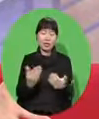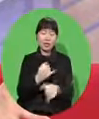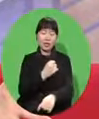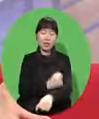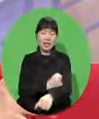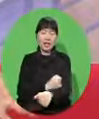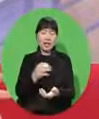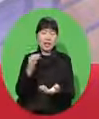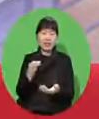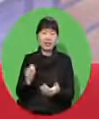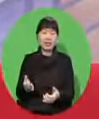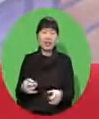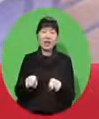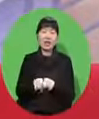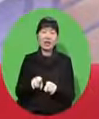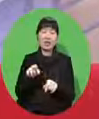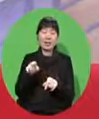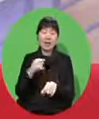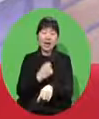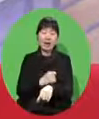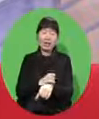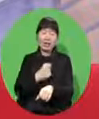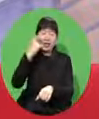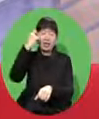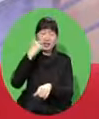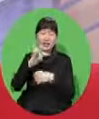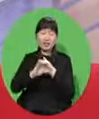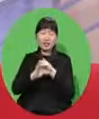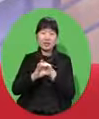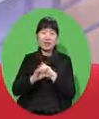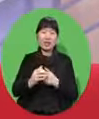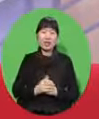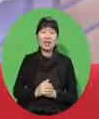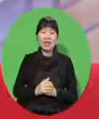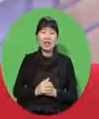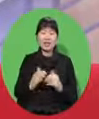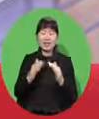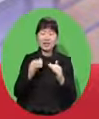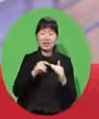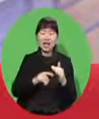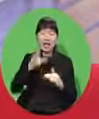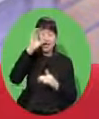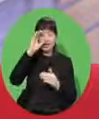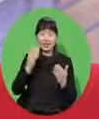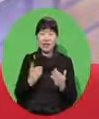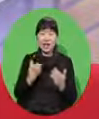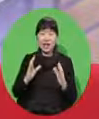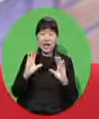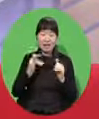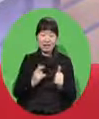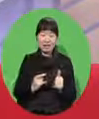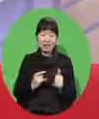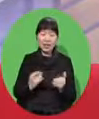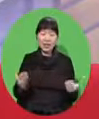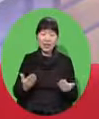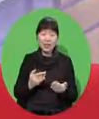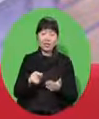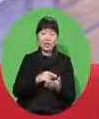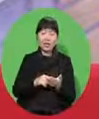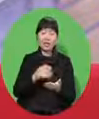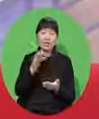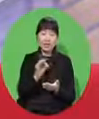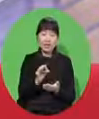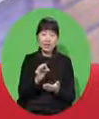같이 좀 키워줘야겠다라는 네. 생각이 드시면 홈 아르바이트 같은 걸로 아이에게 일을 하고 그 대가로